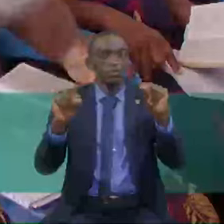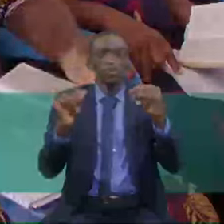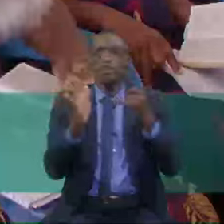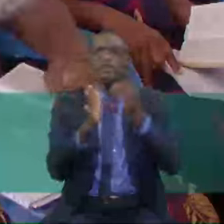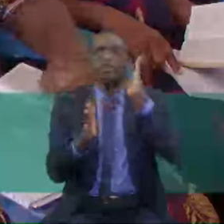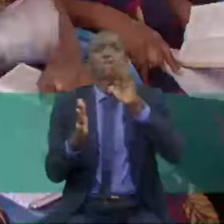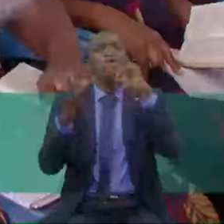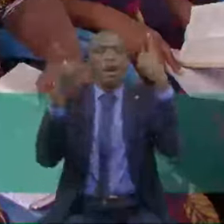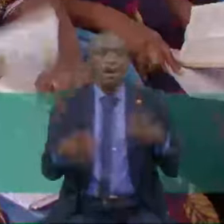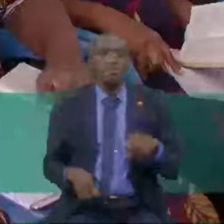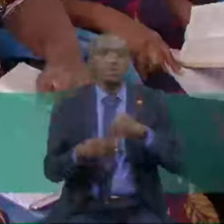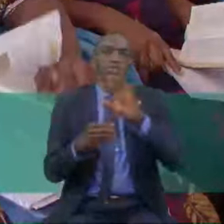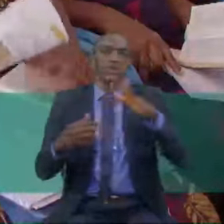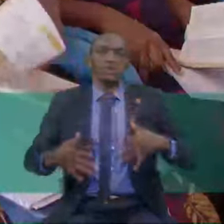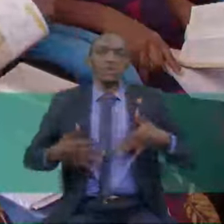Ça ne va pas arriver dans ta vie.